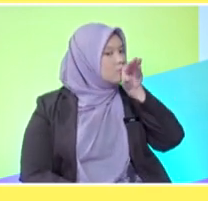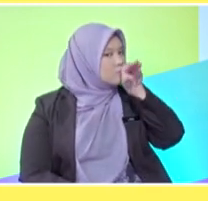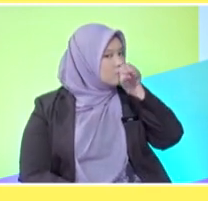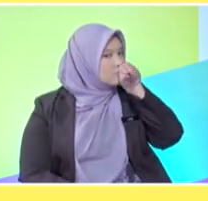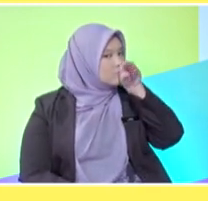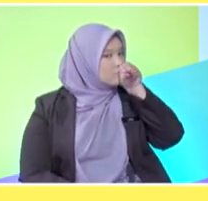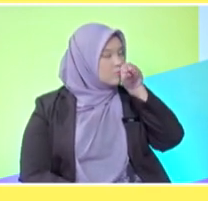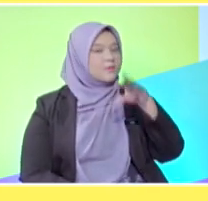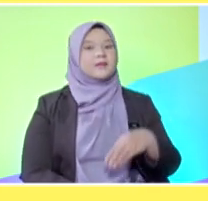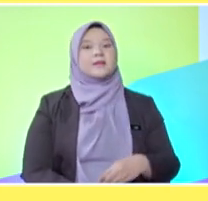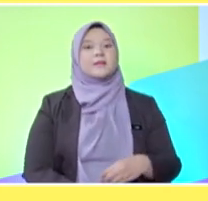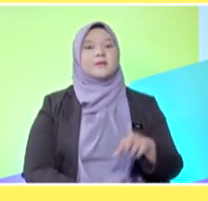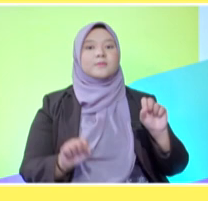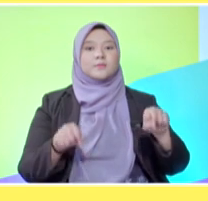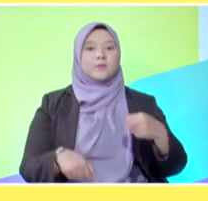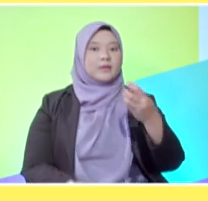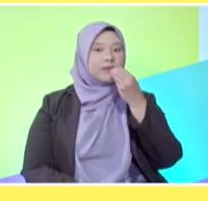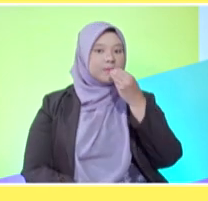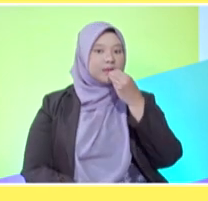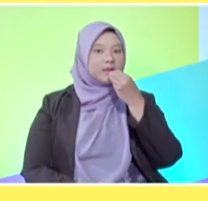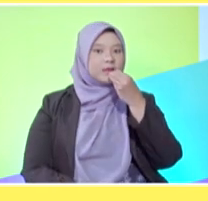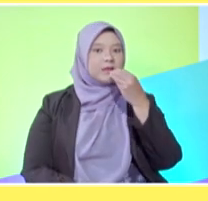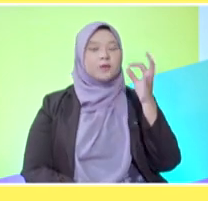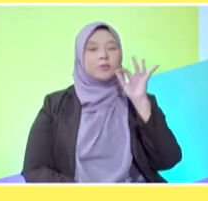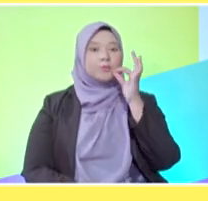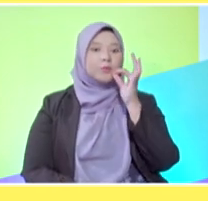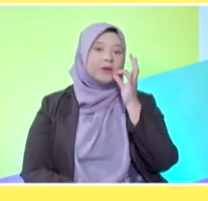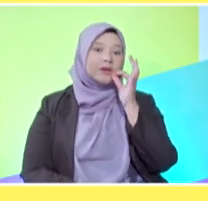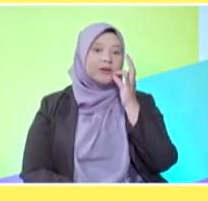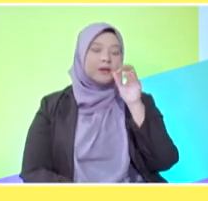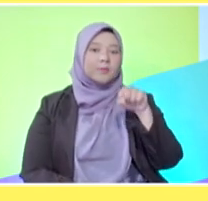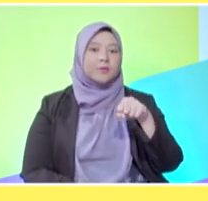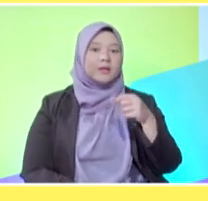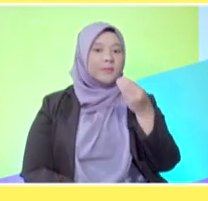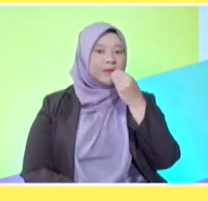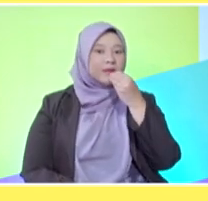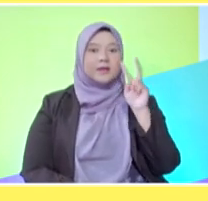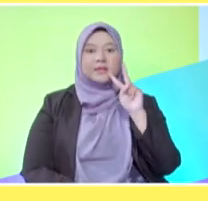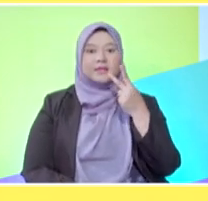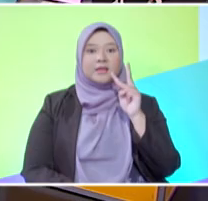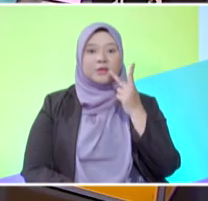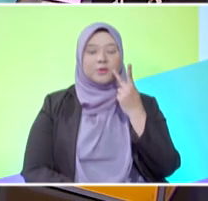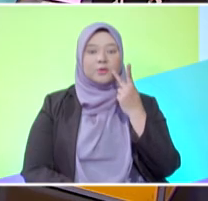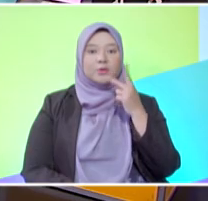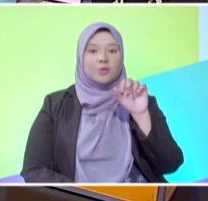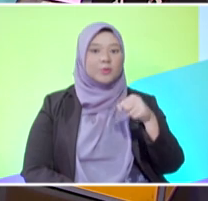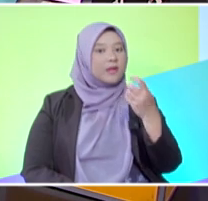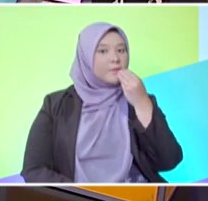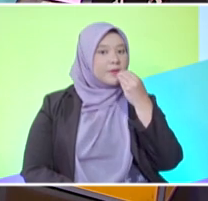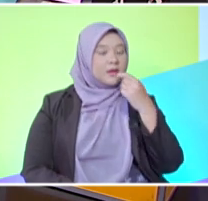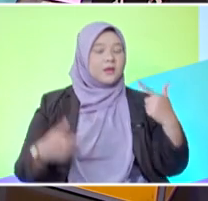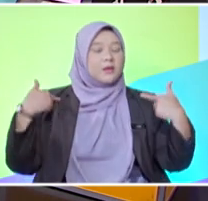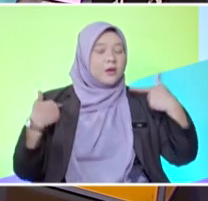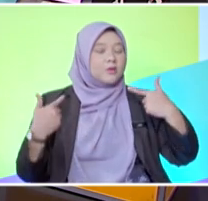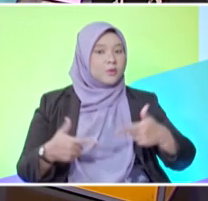juga titik juga dimakan Serang serangga Jadi kalau ayam